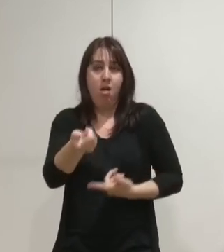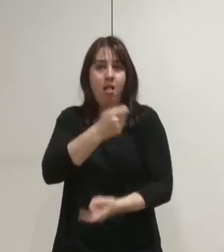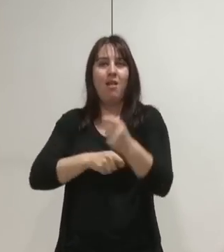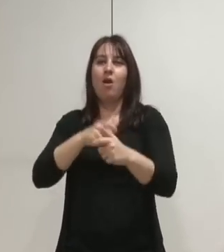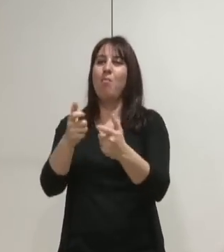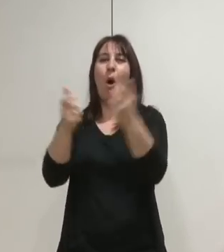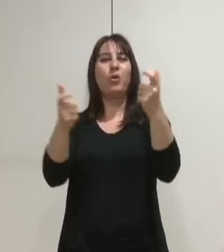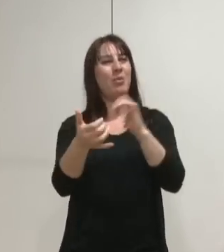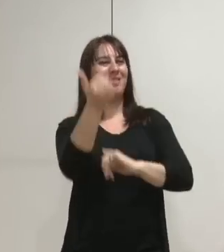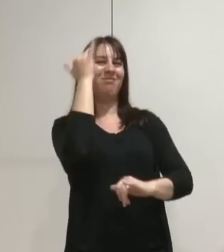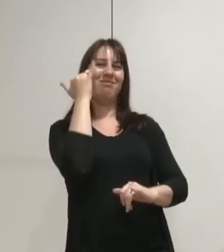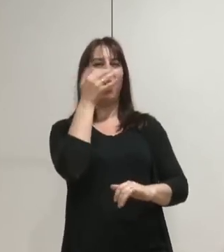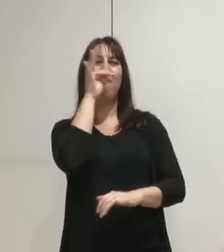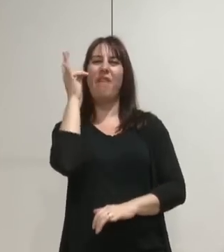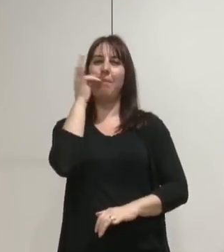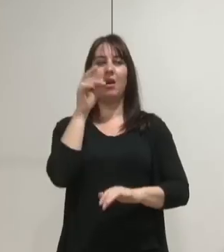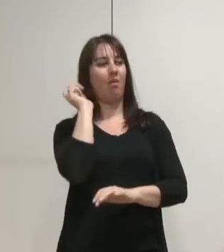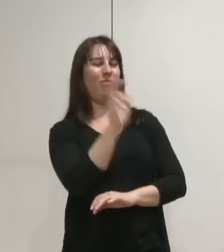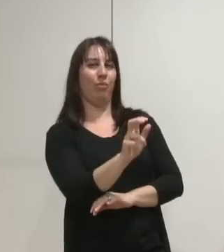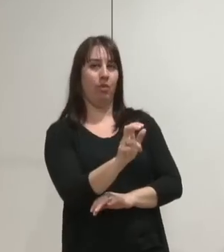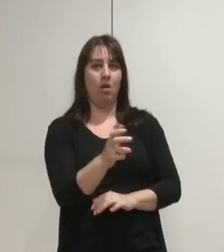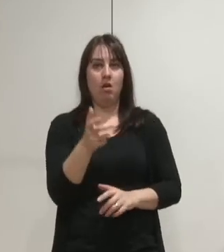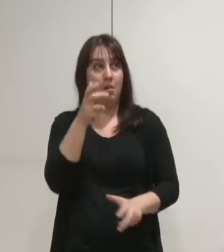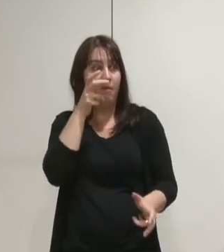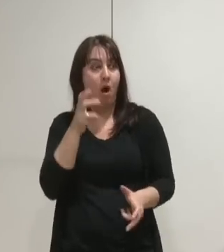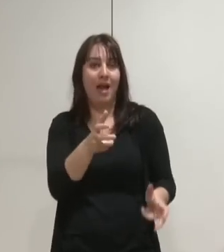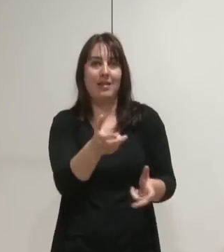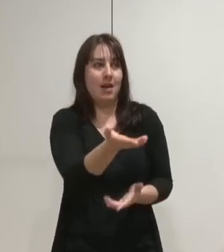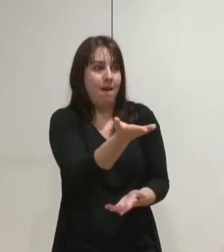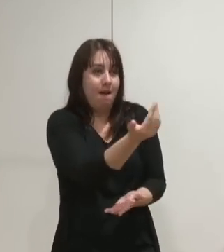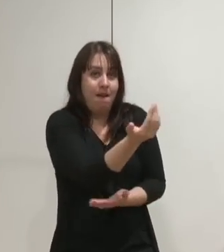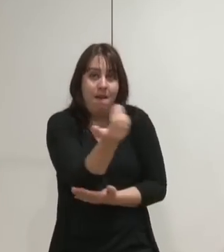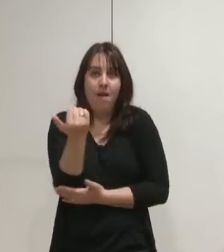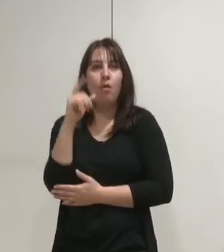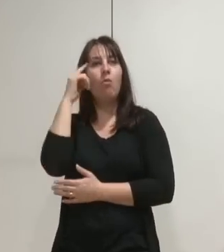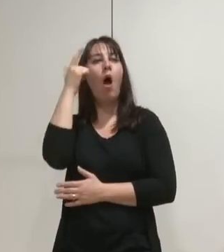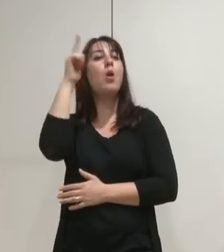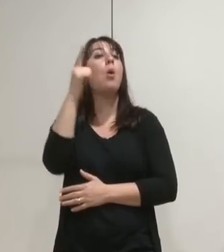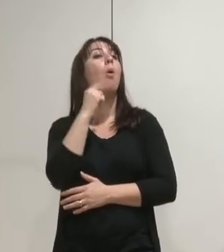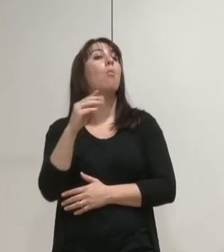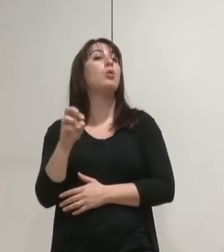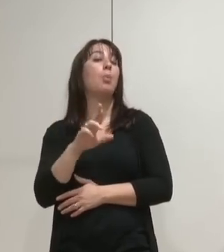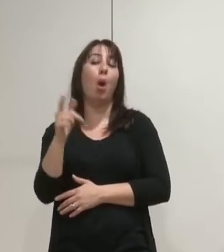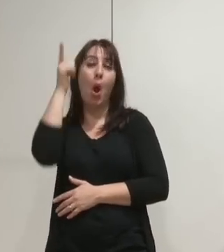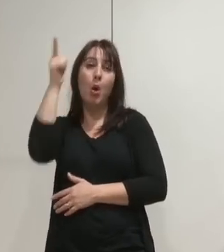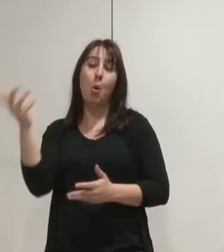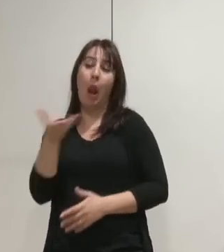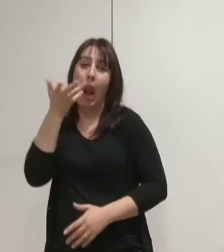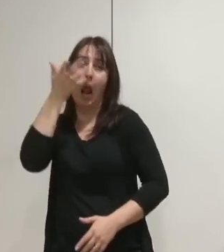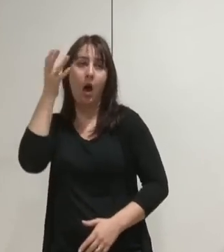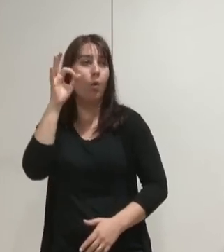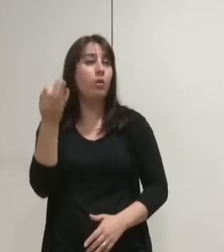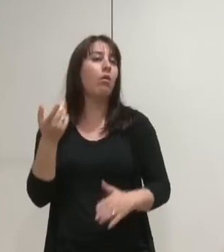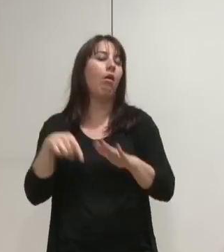terminerai là-dessus il n en a pas 30 en France vous avez parlé beaucoup de Lyon monsieur Breuil je n'en dirai pas plus